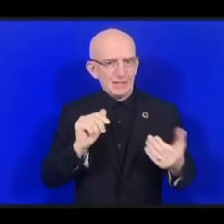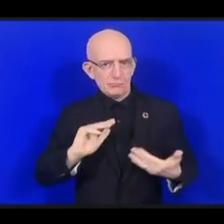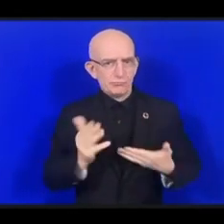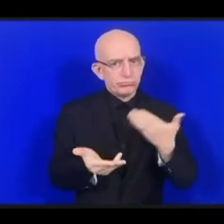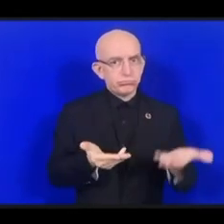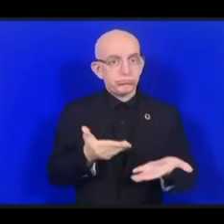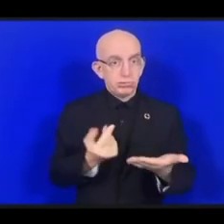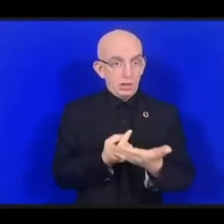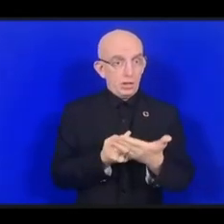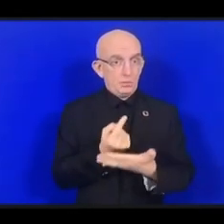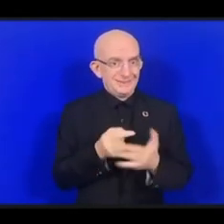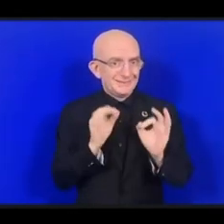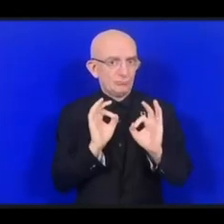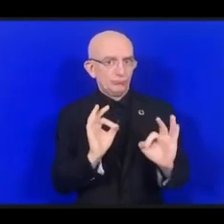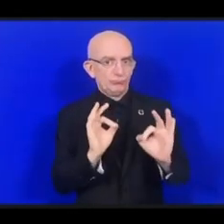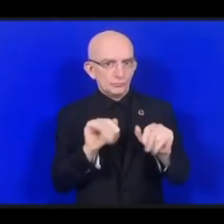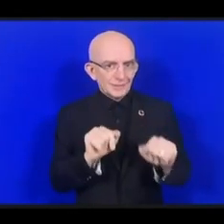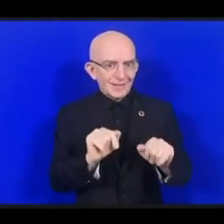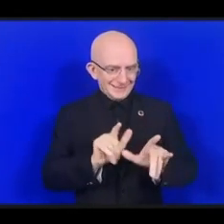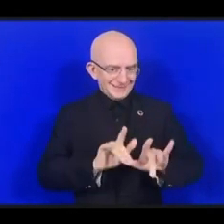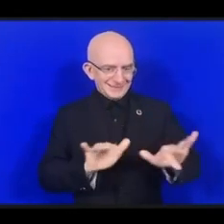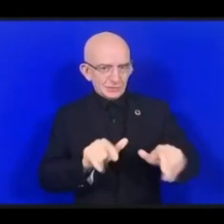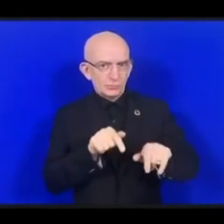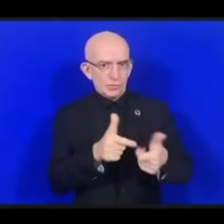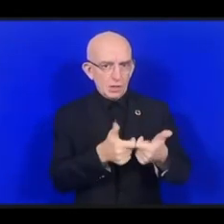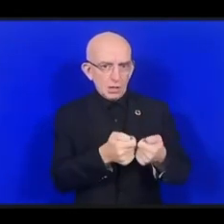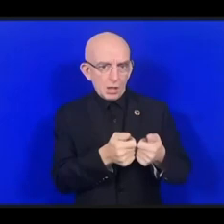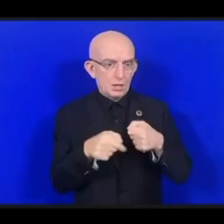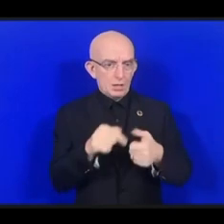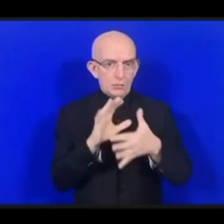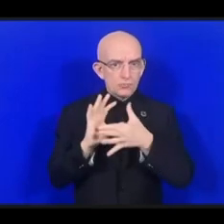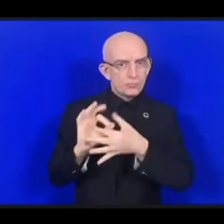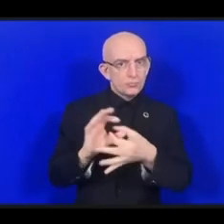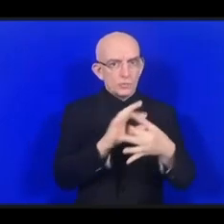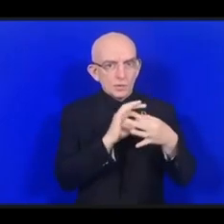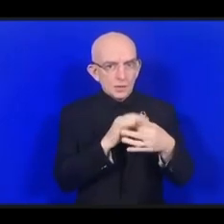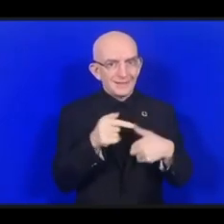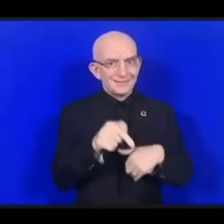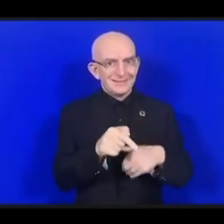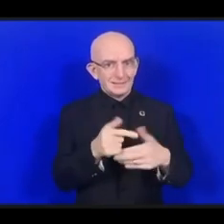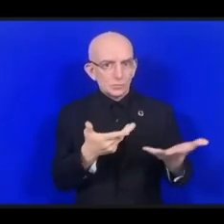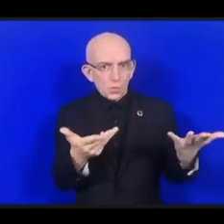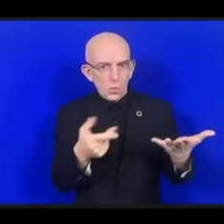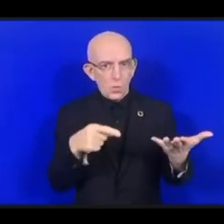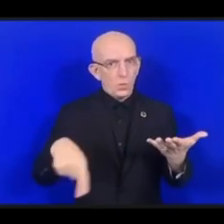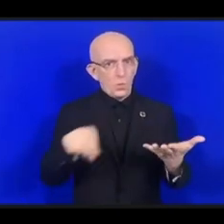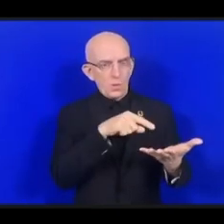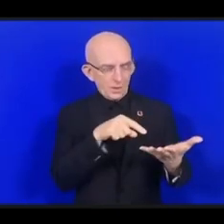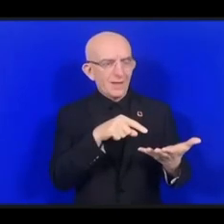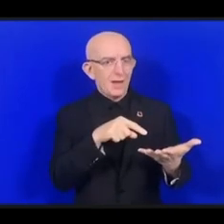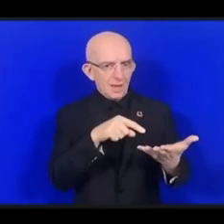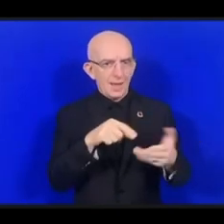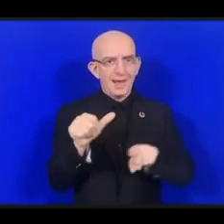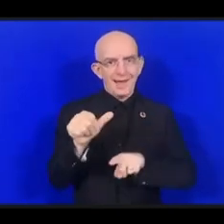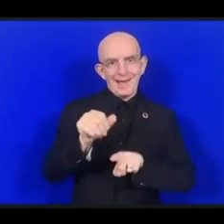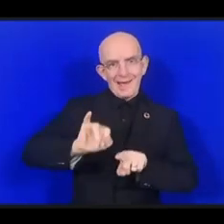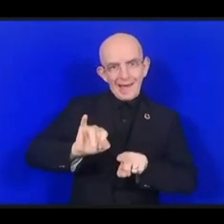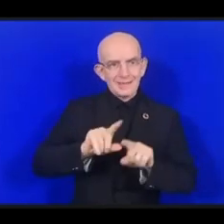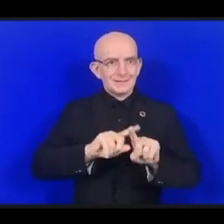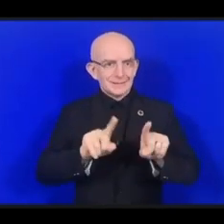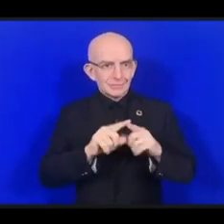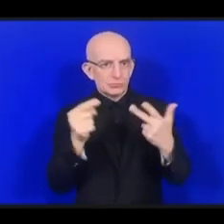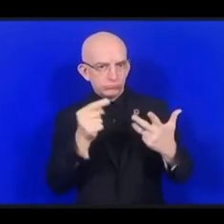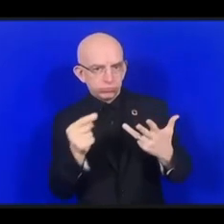括人工智能、技术转让 和从人权的角度看待新的技